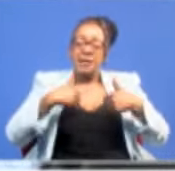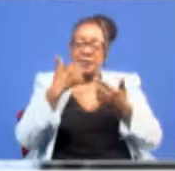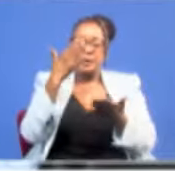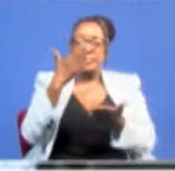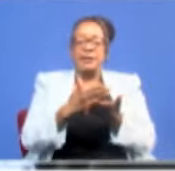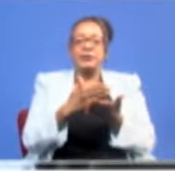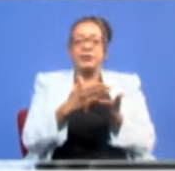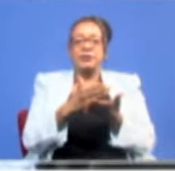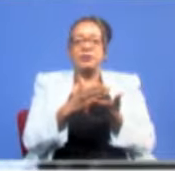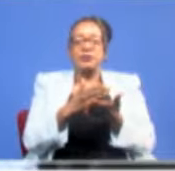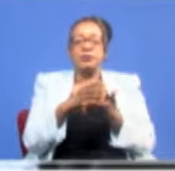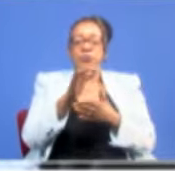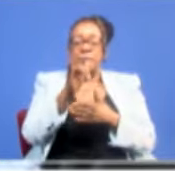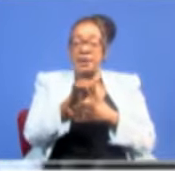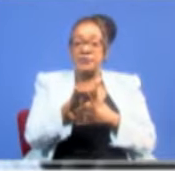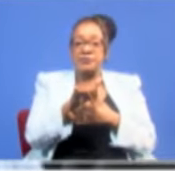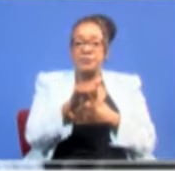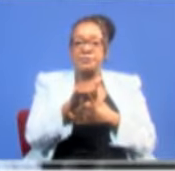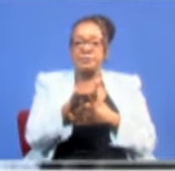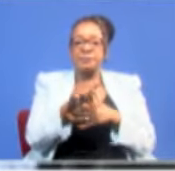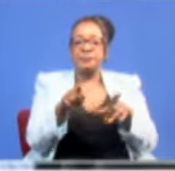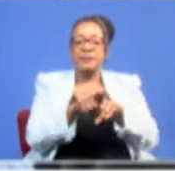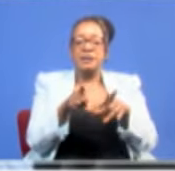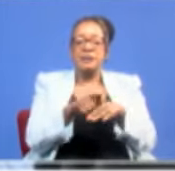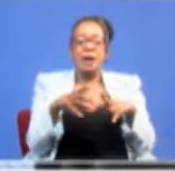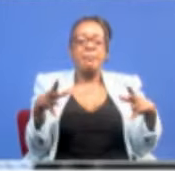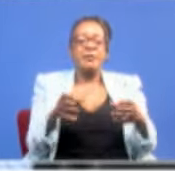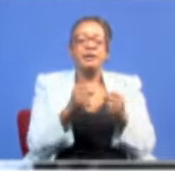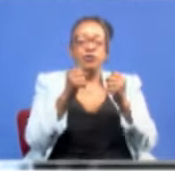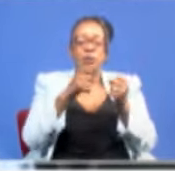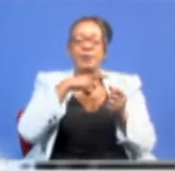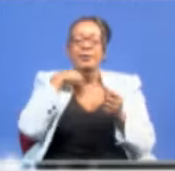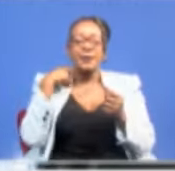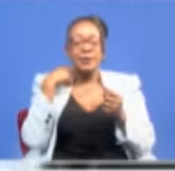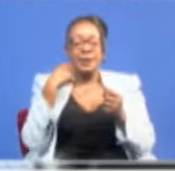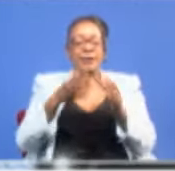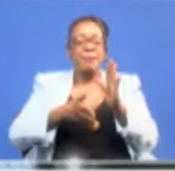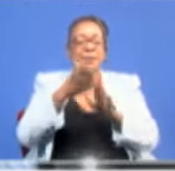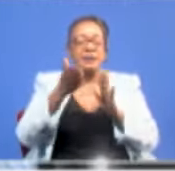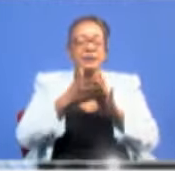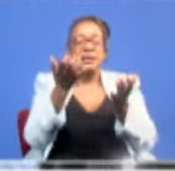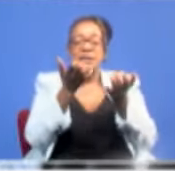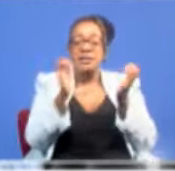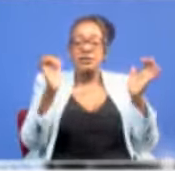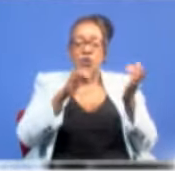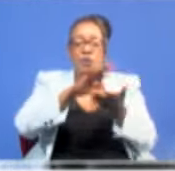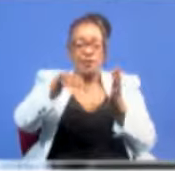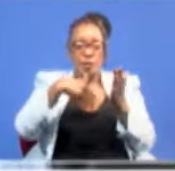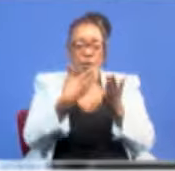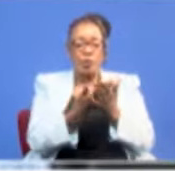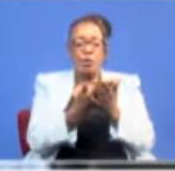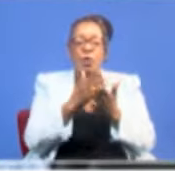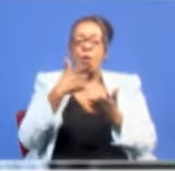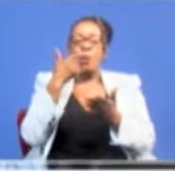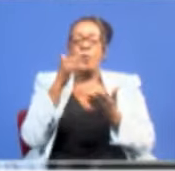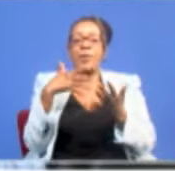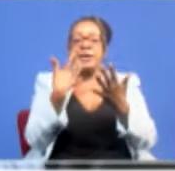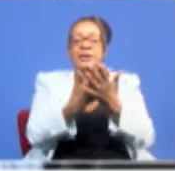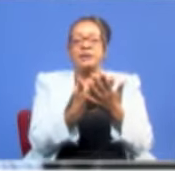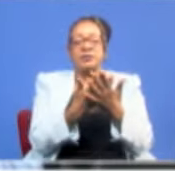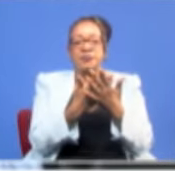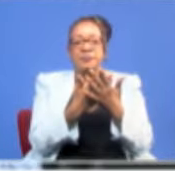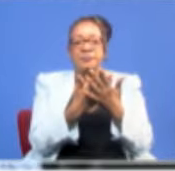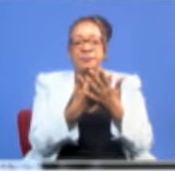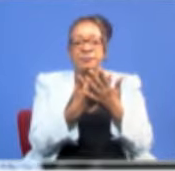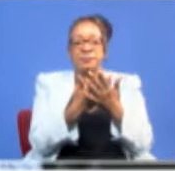the Gestapo-like abductions, killings and immediate release of all abductees.